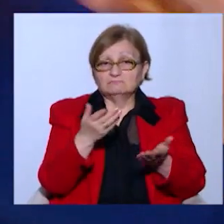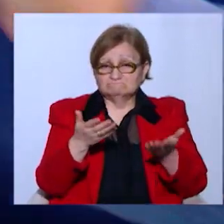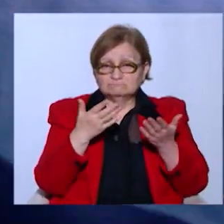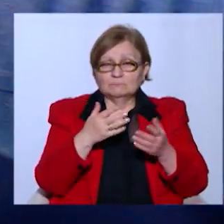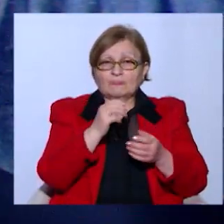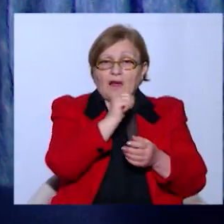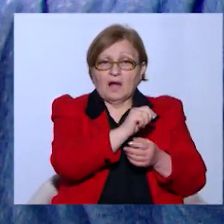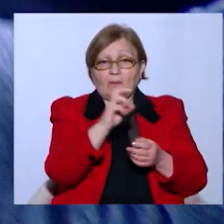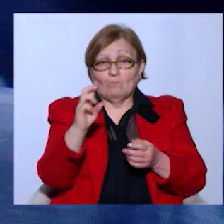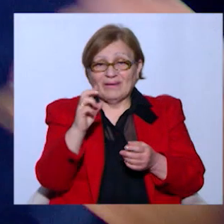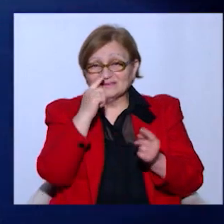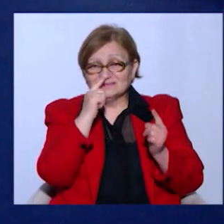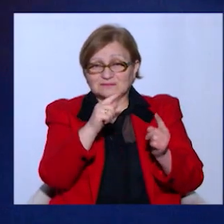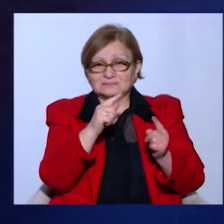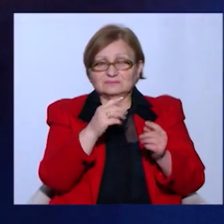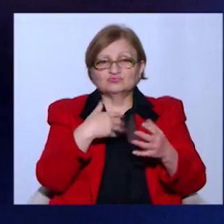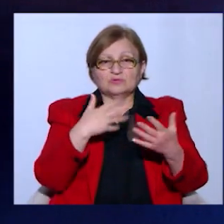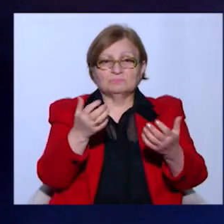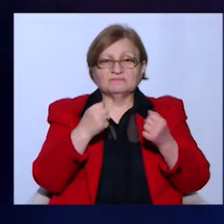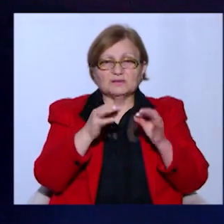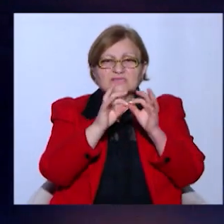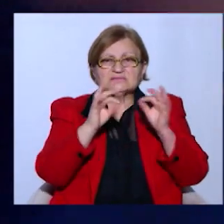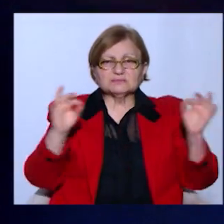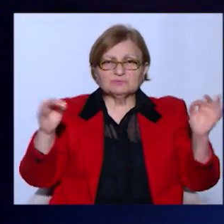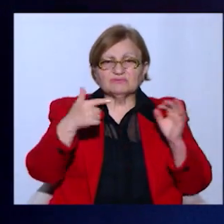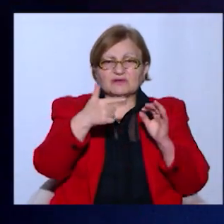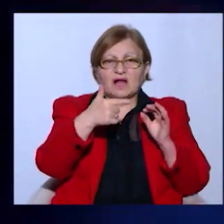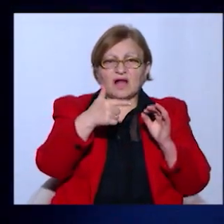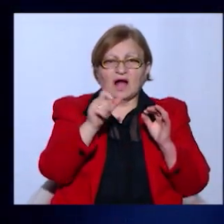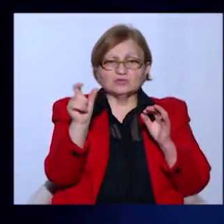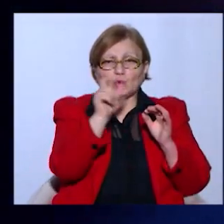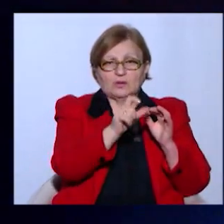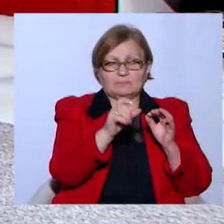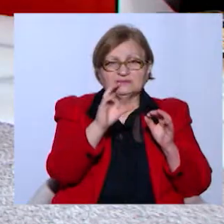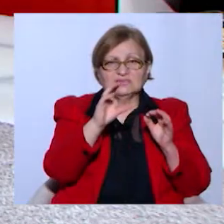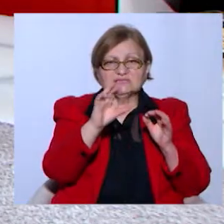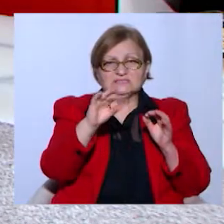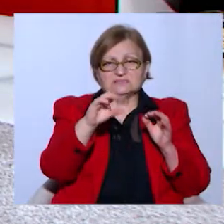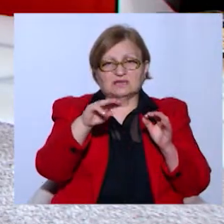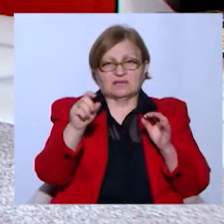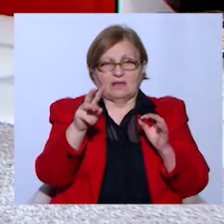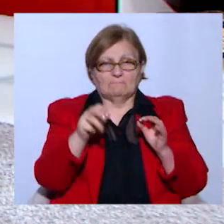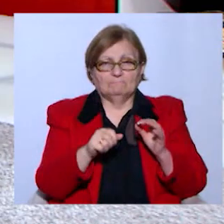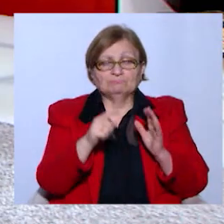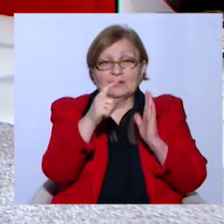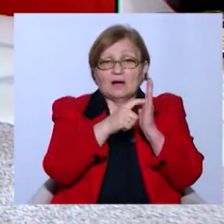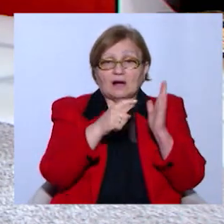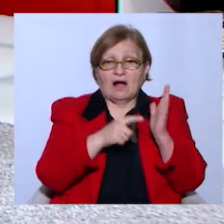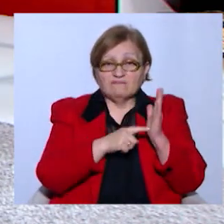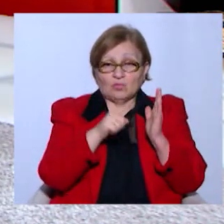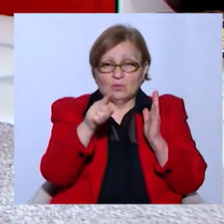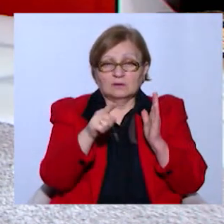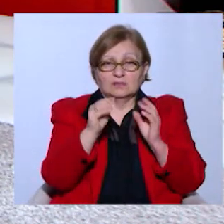b-ს მიმართ მივიღეთ წრფივ განტოლებათა სისტემა. მოდით პირველი ტოლობა გავყოთ 10-ზე და მიიღება